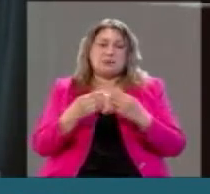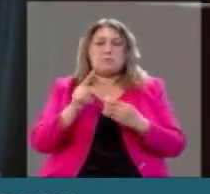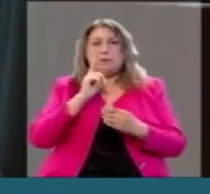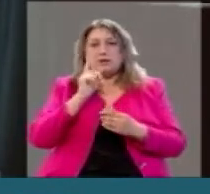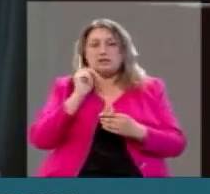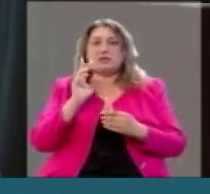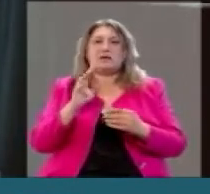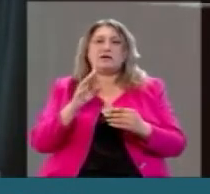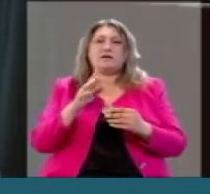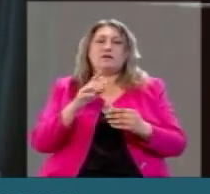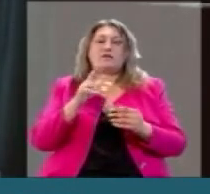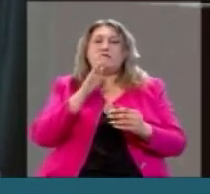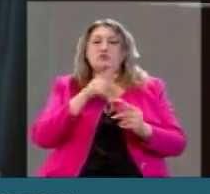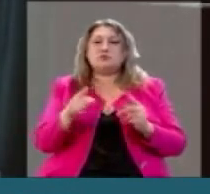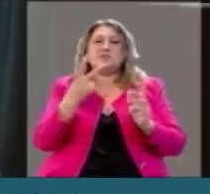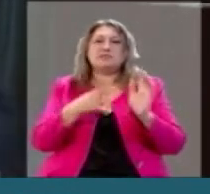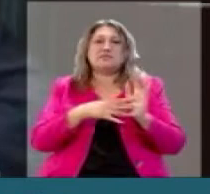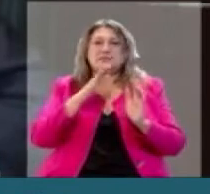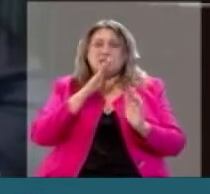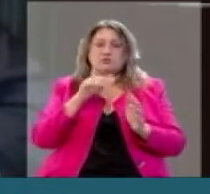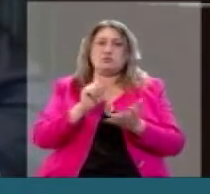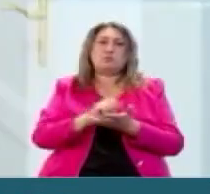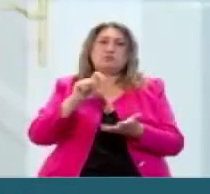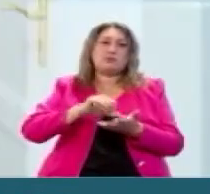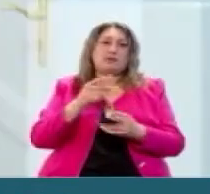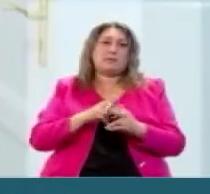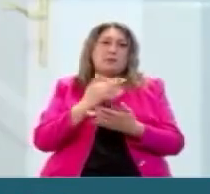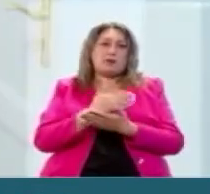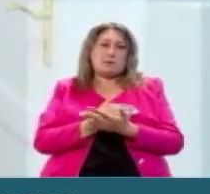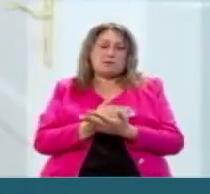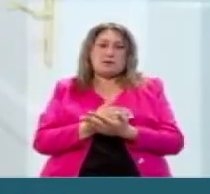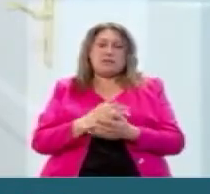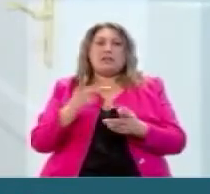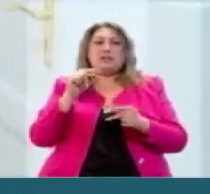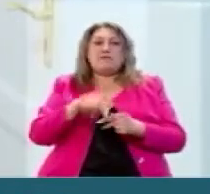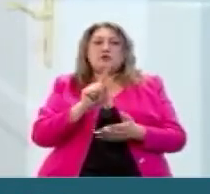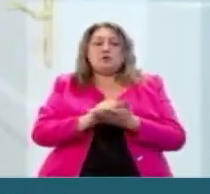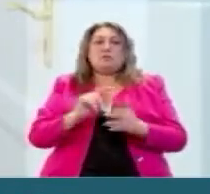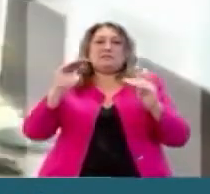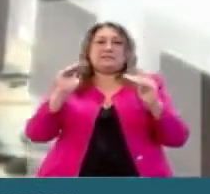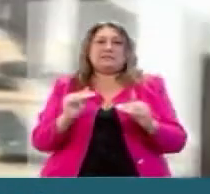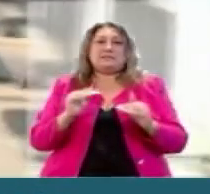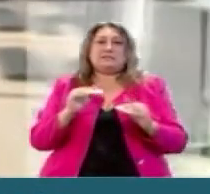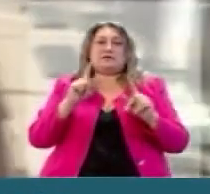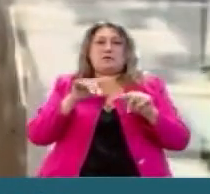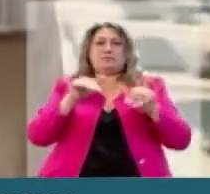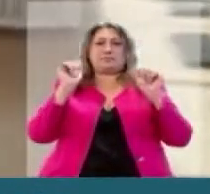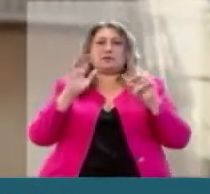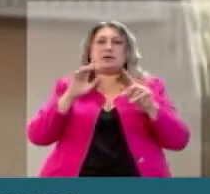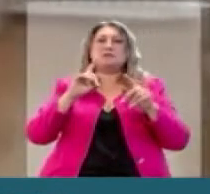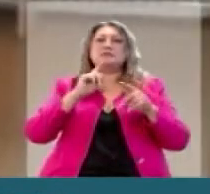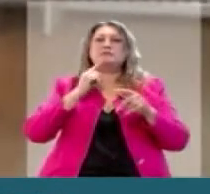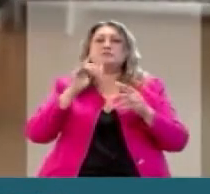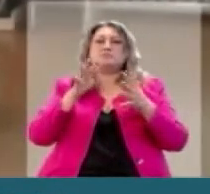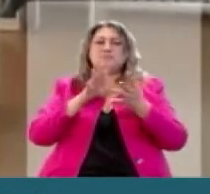до 29 лет, чтобы участвовали в данной программе. Для того, чтобы снизить отток населения в отдаленных